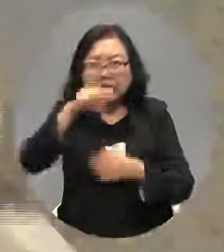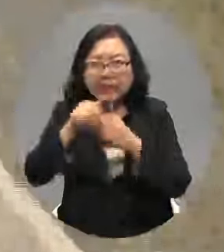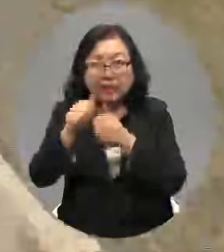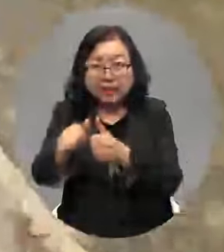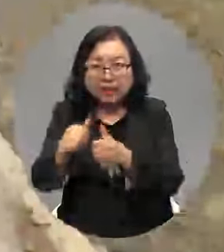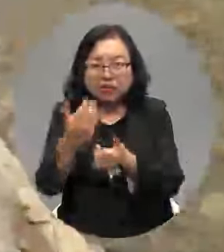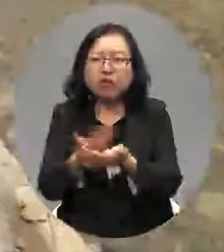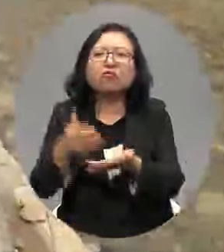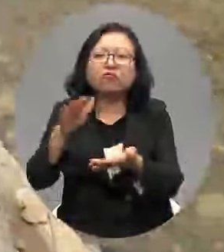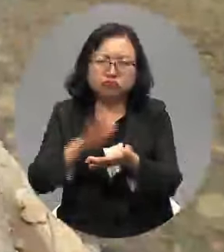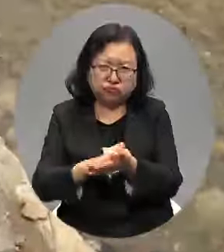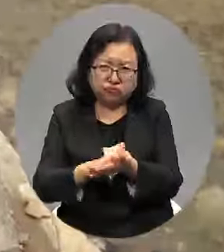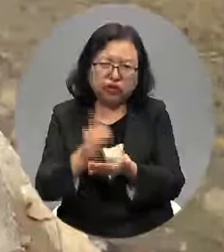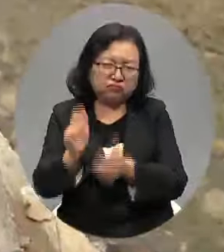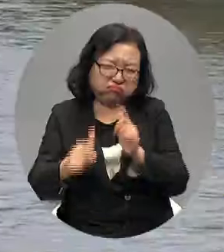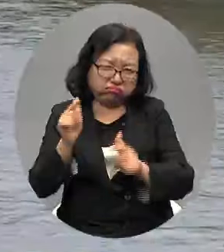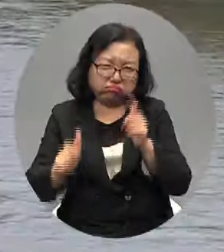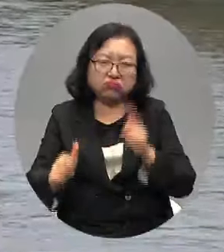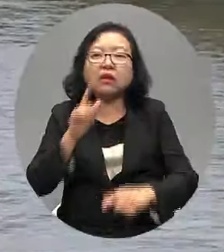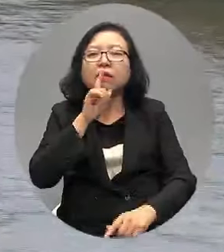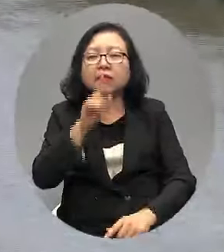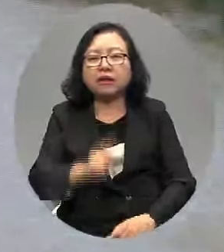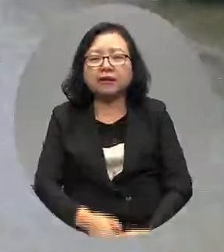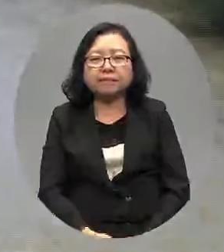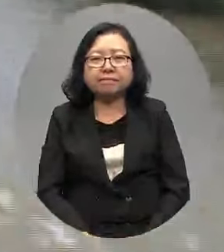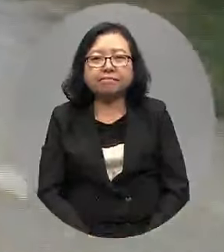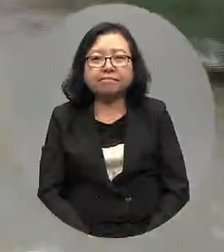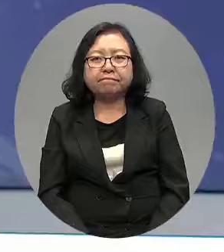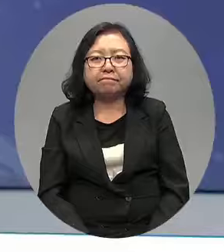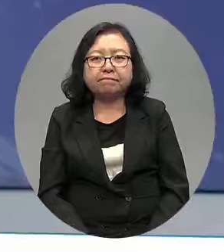달라진다는 지적이 나오고 있습니다.